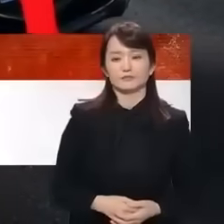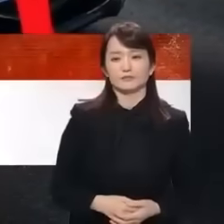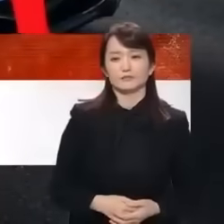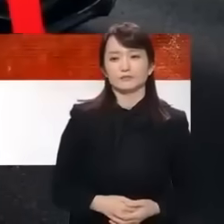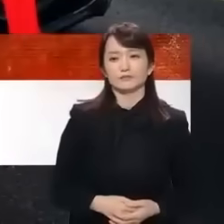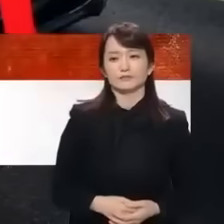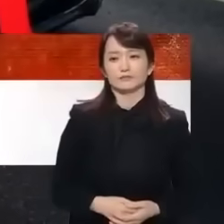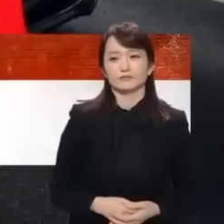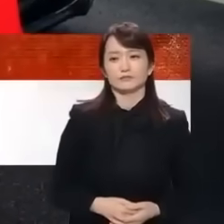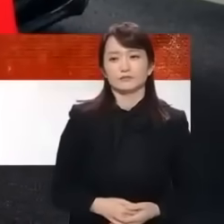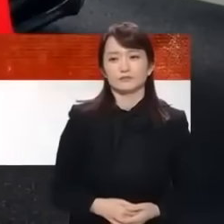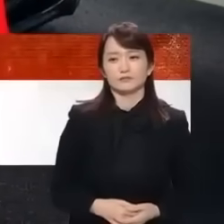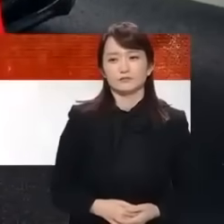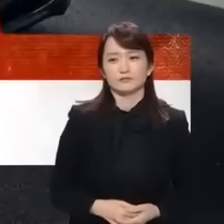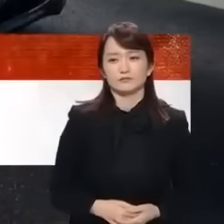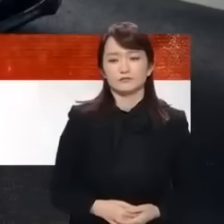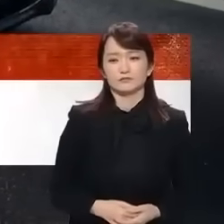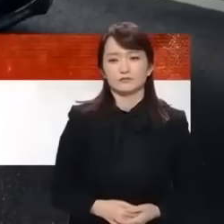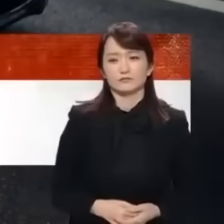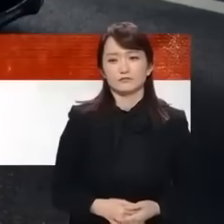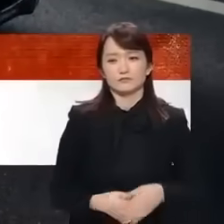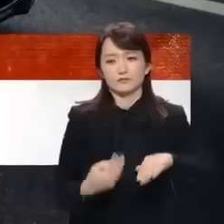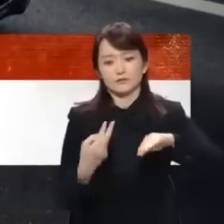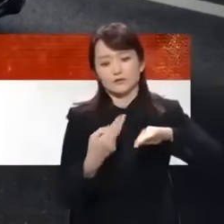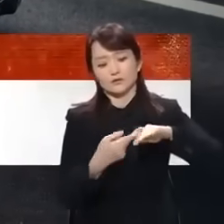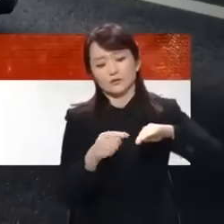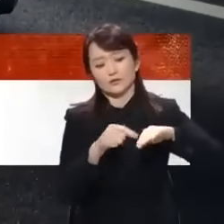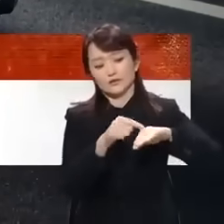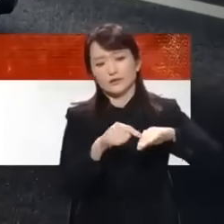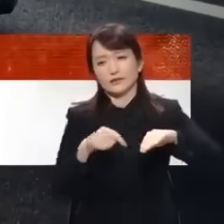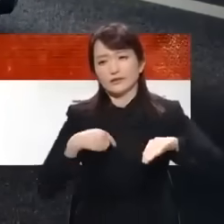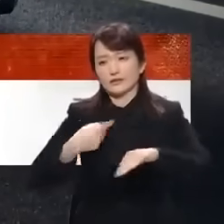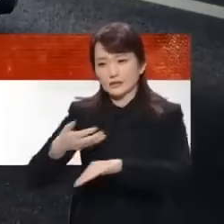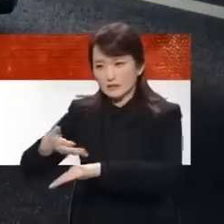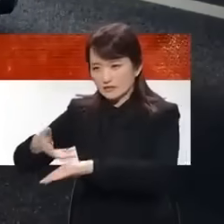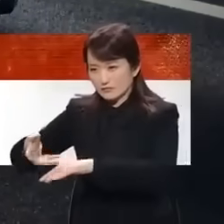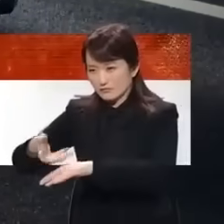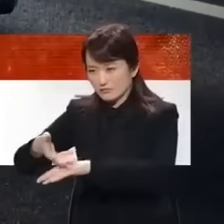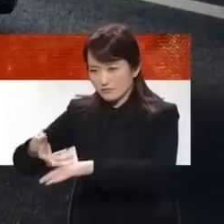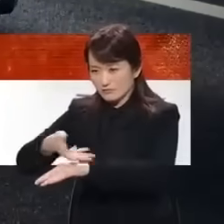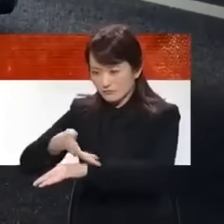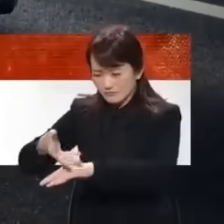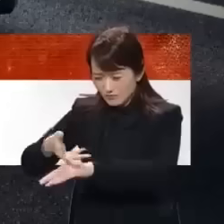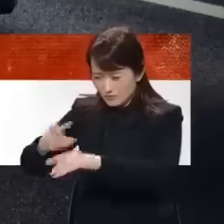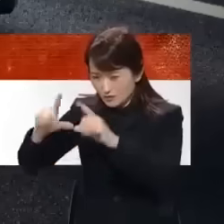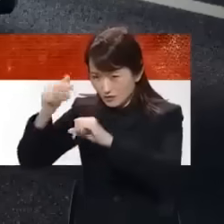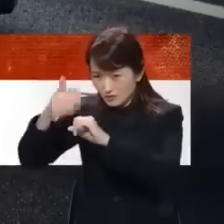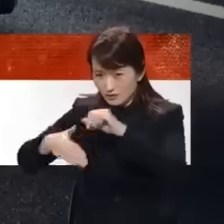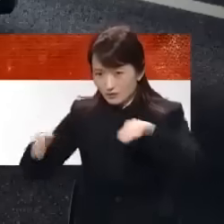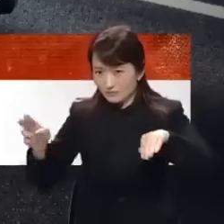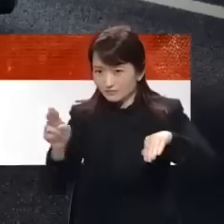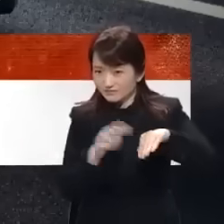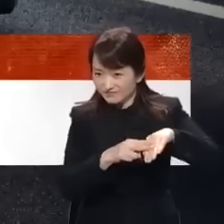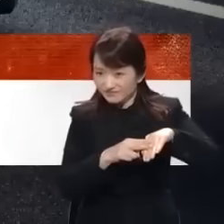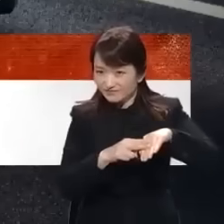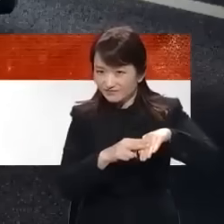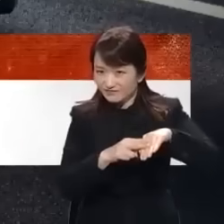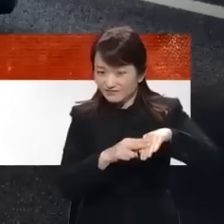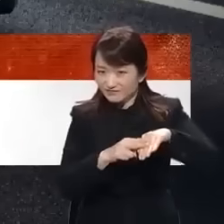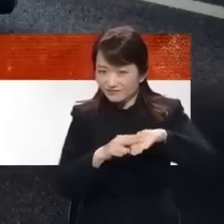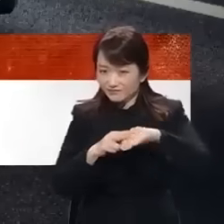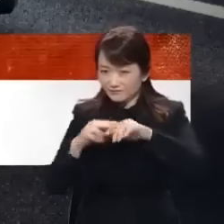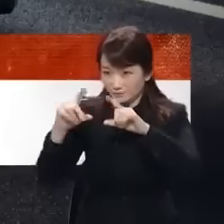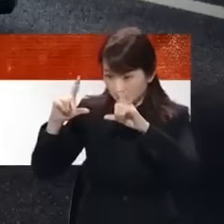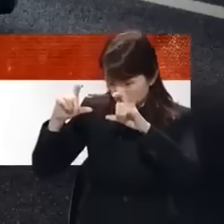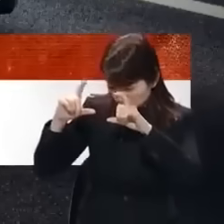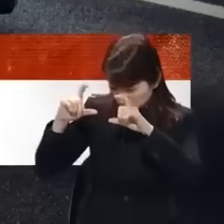유리창 안쪽에 대시보드 이런 데다가 자기들 문신한 거 그 사진, 스티커 사진, 네컷, 인생 네컷? 그